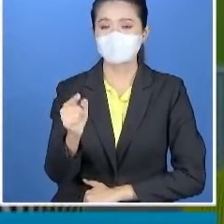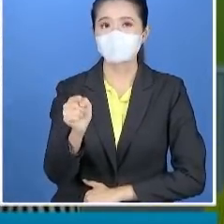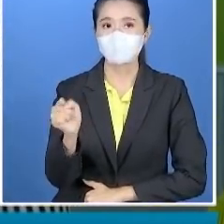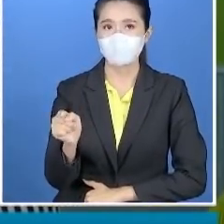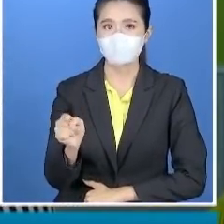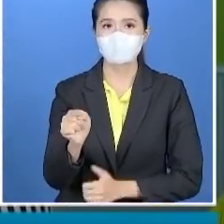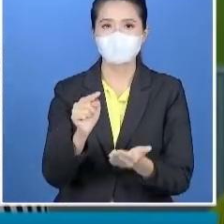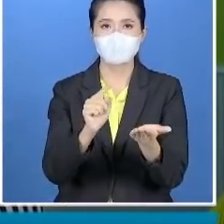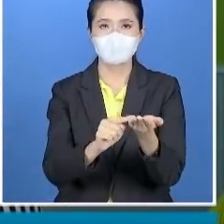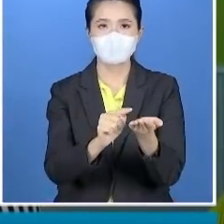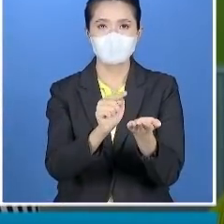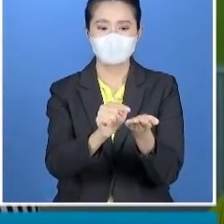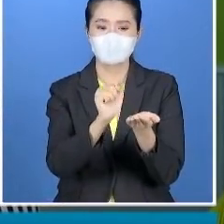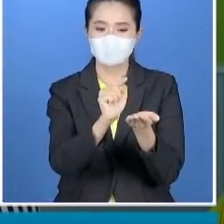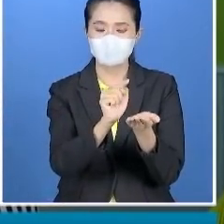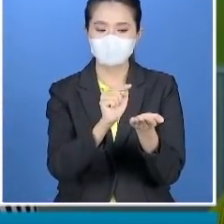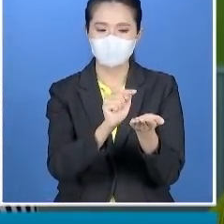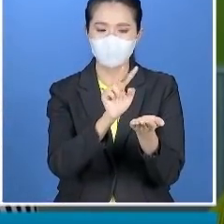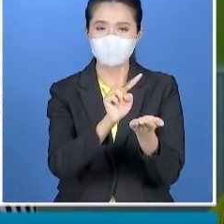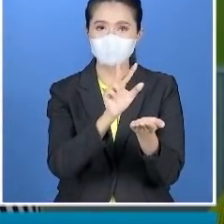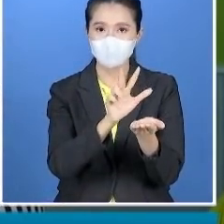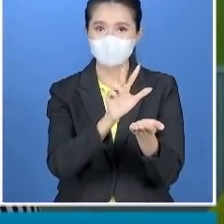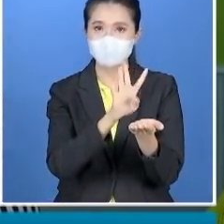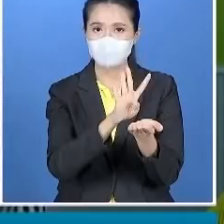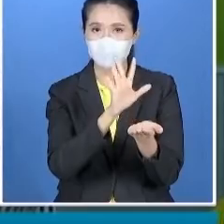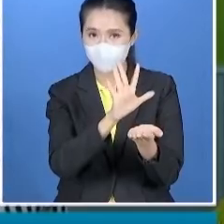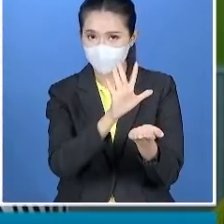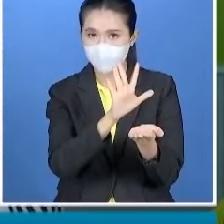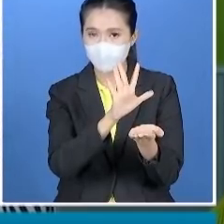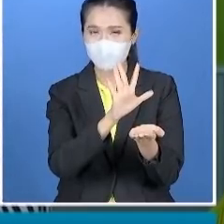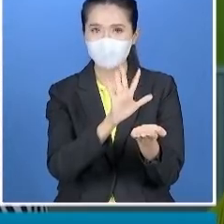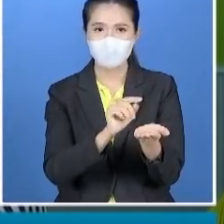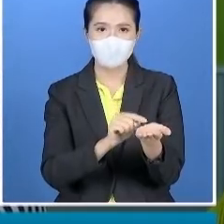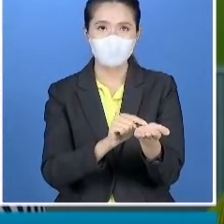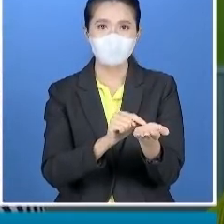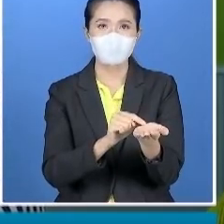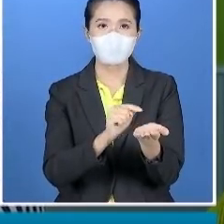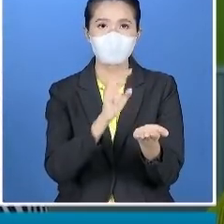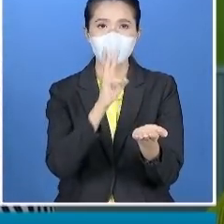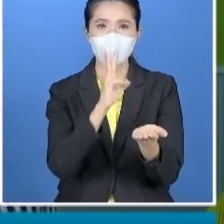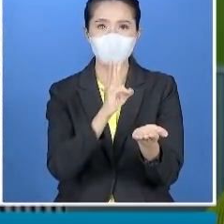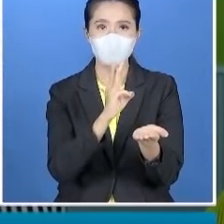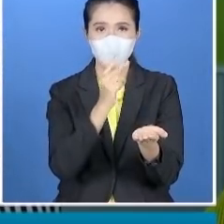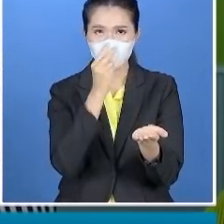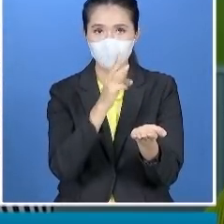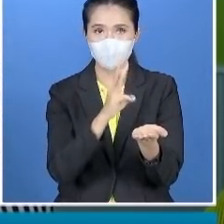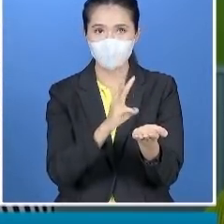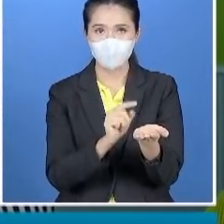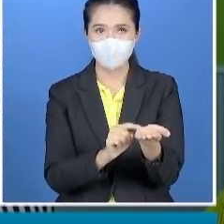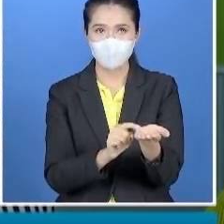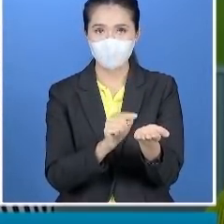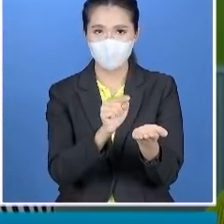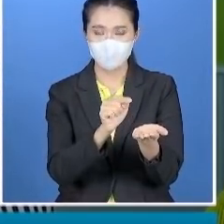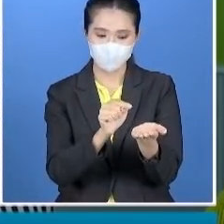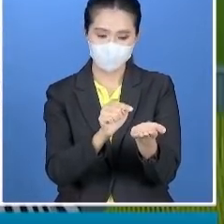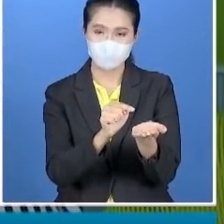2 3 4 5แล้ว6ก็จะค่อยๆเห็นอีกทีนึง